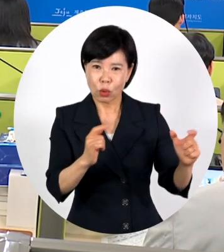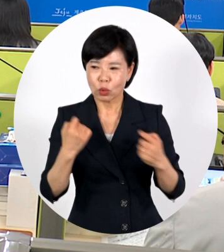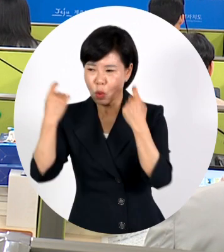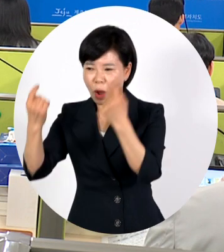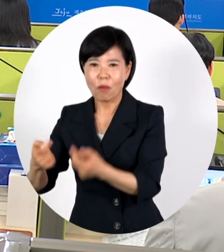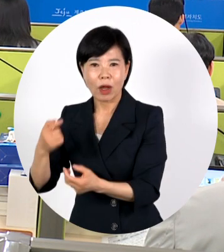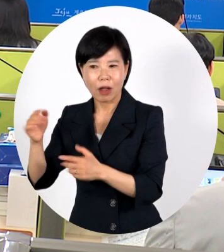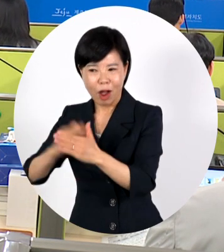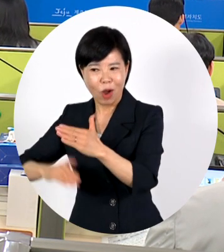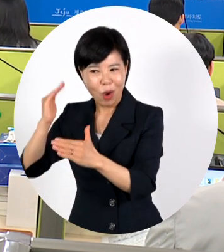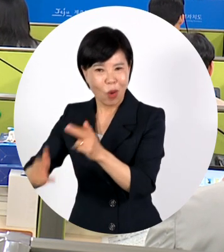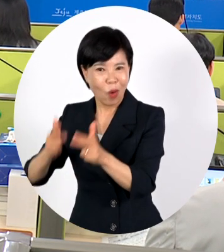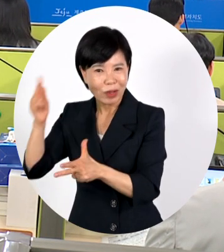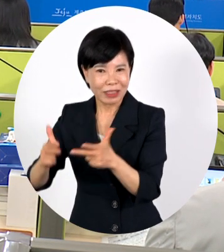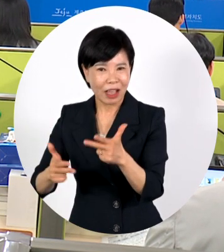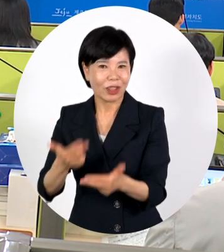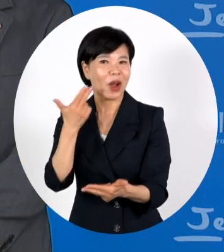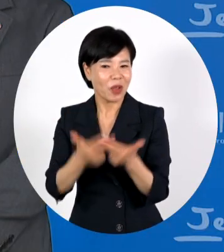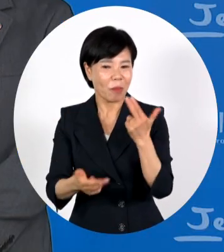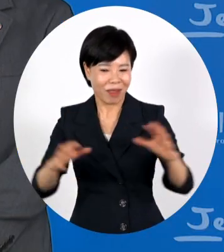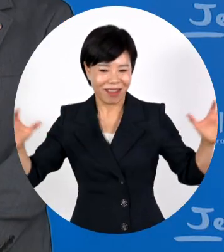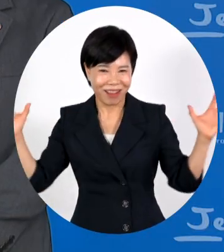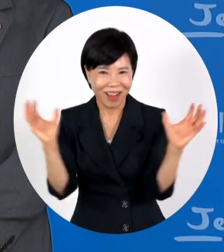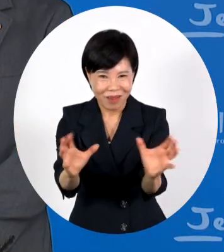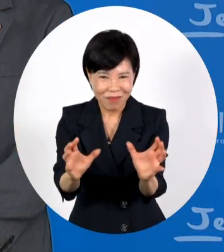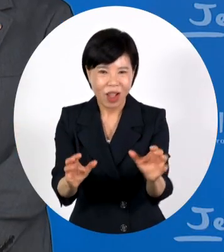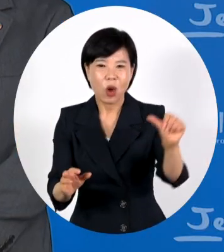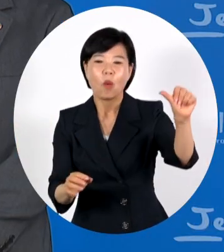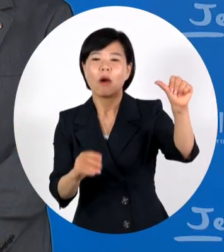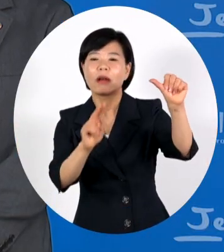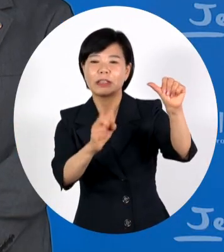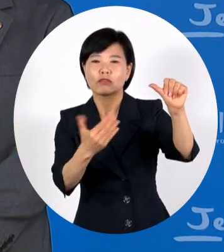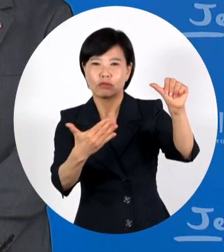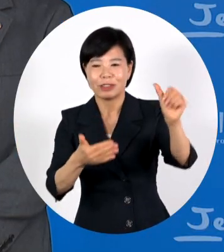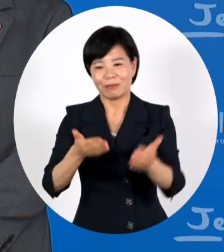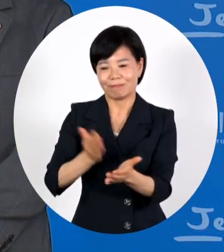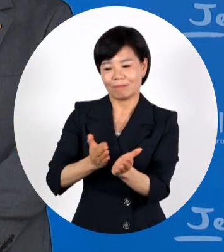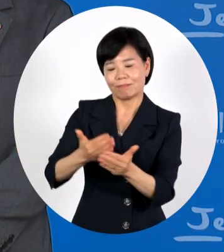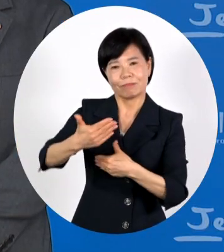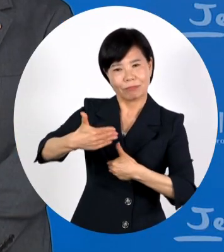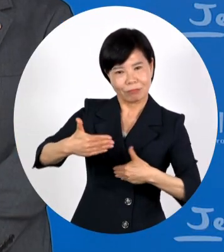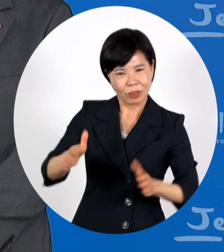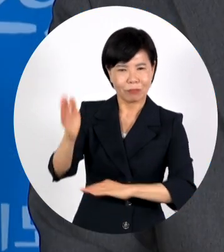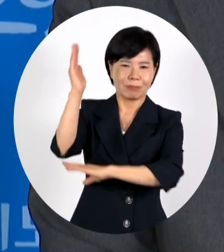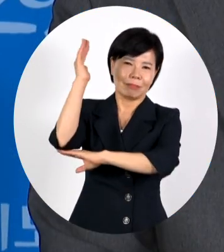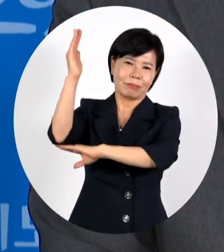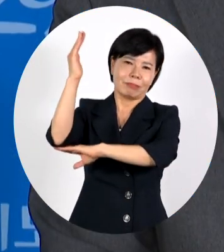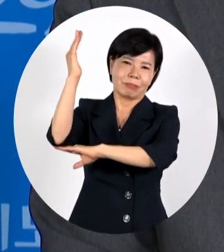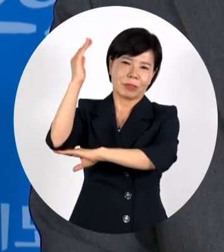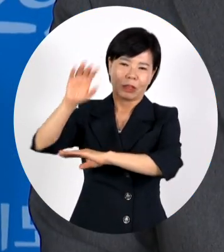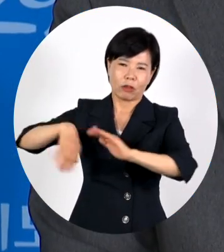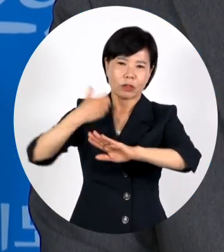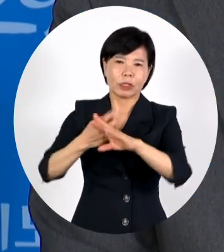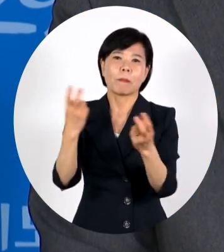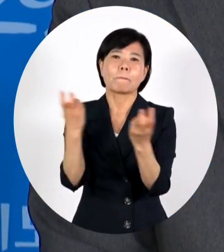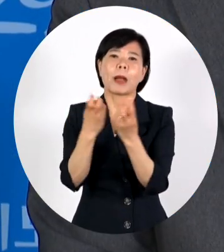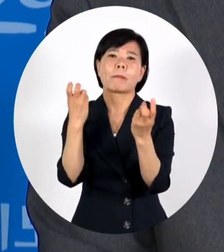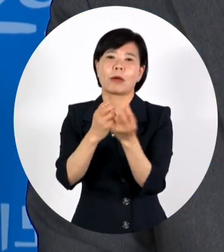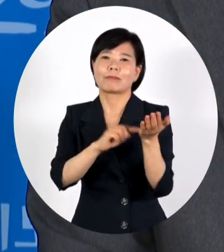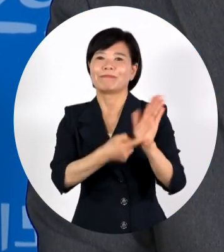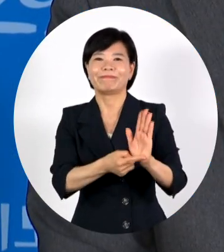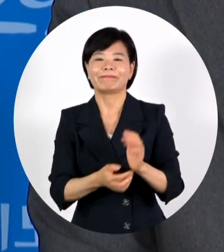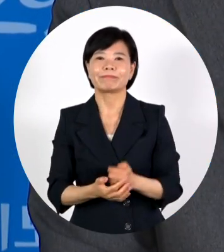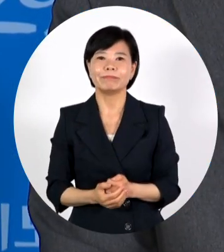제주도와 제주관광공사, 제주관광협회는 5월 29일 제주도청 기자실에서 제주관광 대혁신 방안을